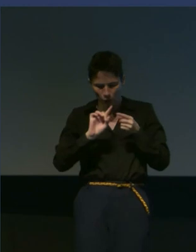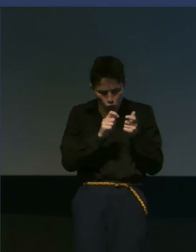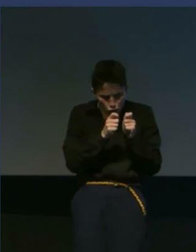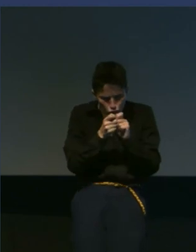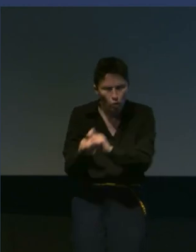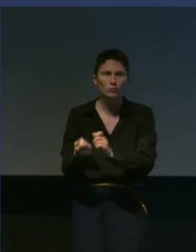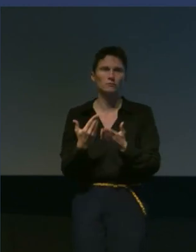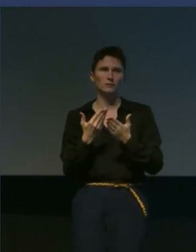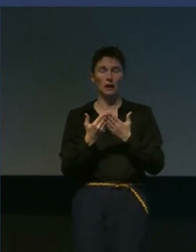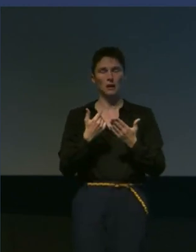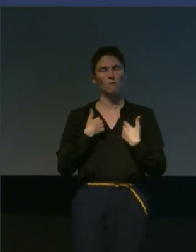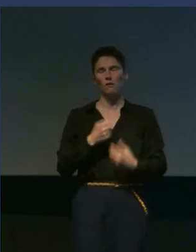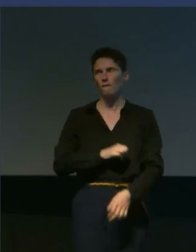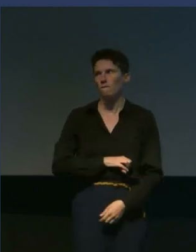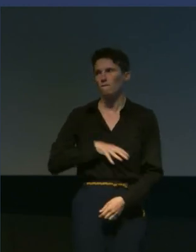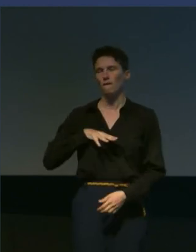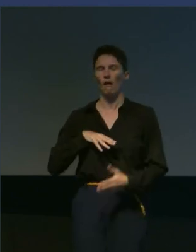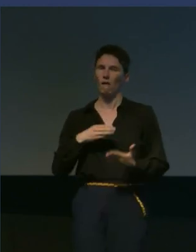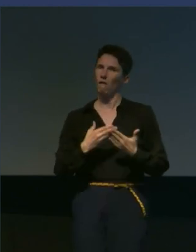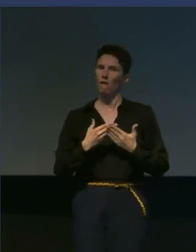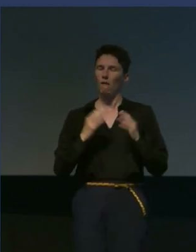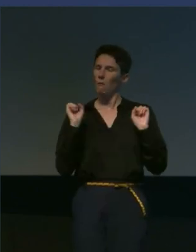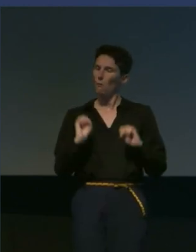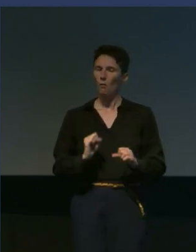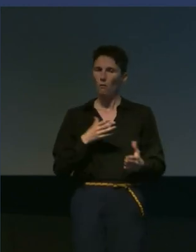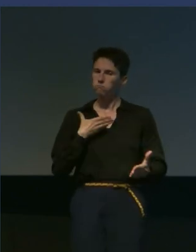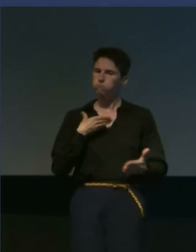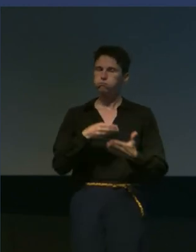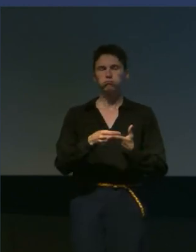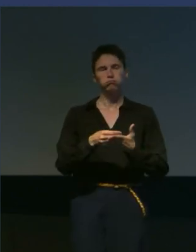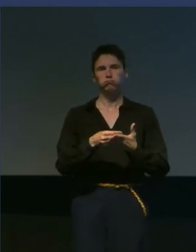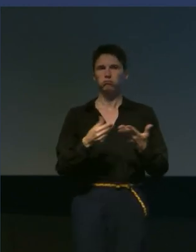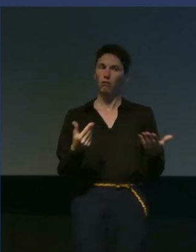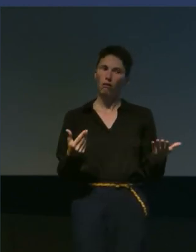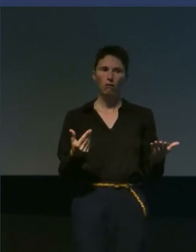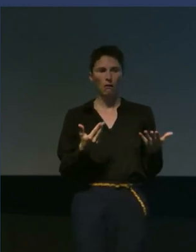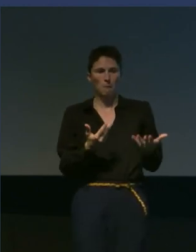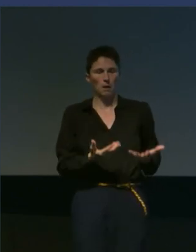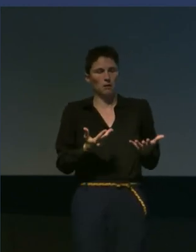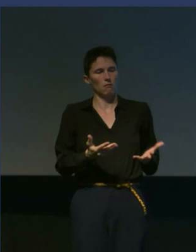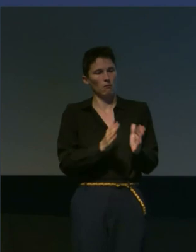d'avoir contribué à faire un ouvrage qui maintenant est considéré